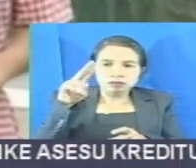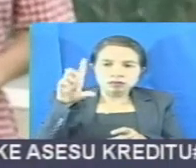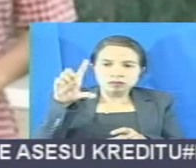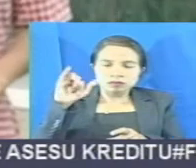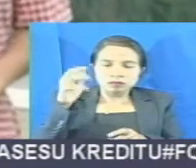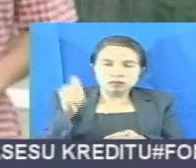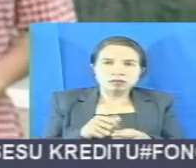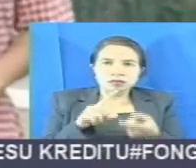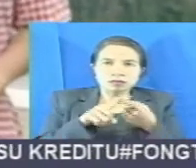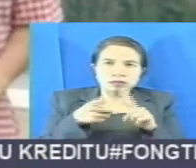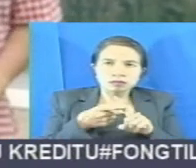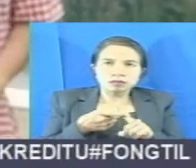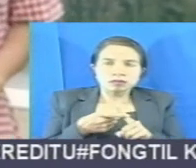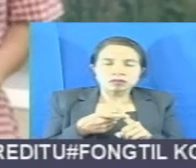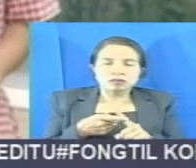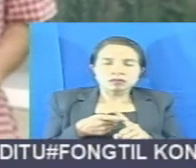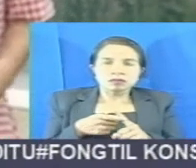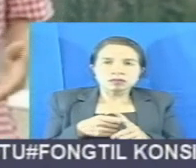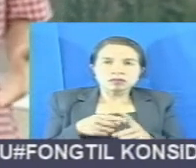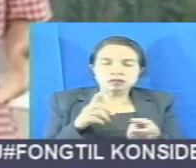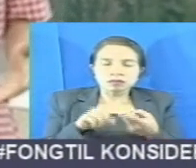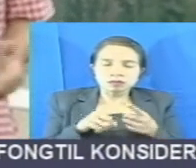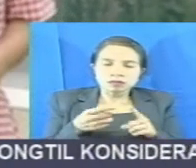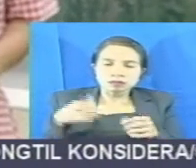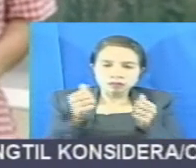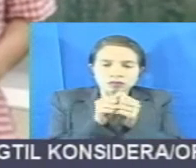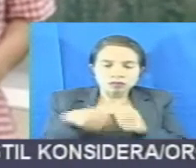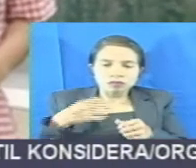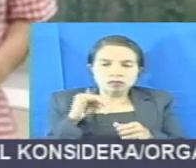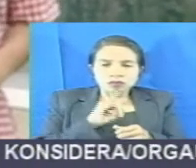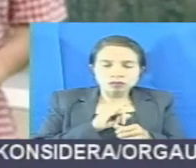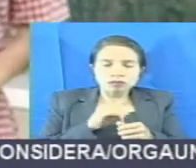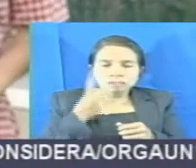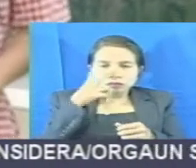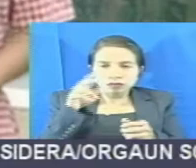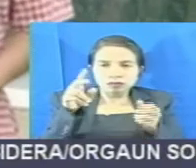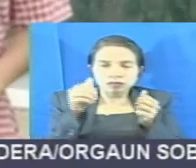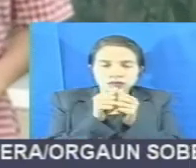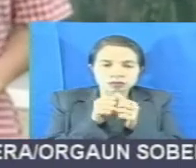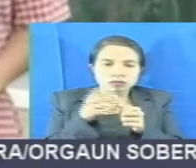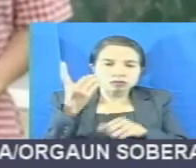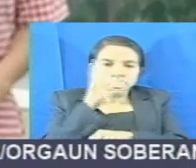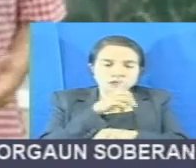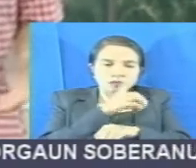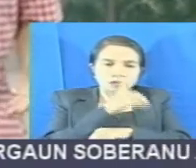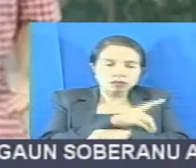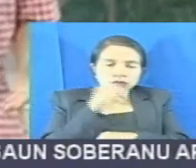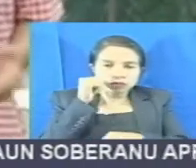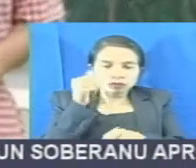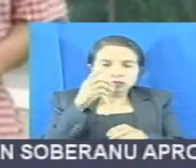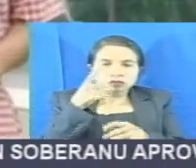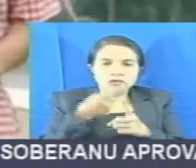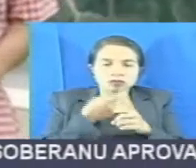rua ye studio sentral RTTL. Diak malu sira filehika sohau no itu seba kompanya hamutu Previzaun Tempu balorong abang diniang husti rai